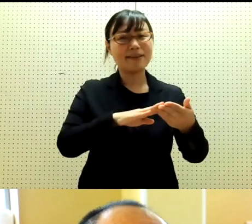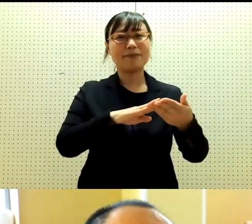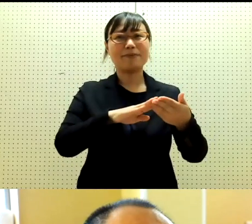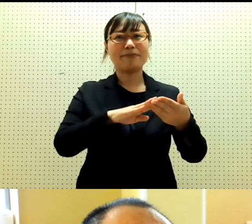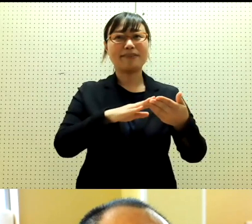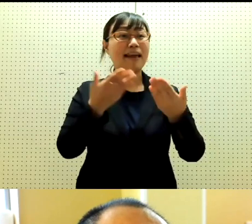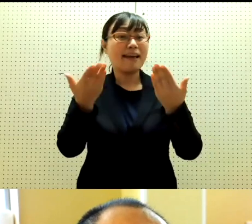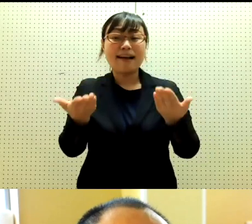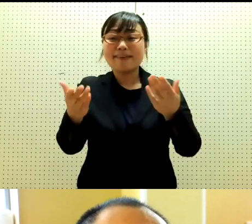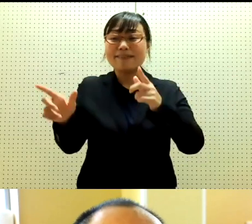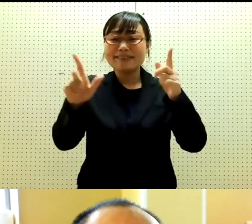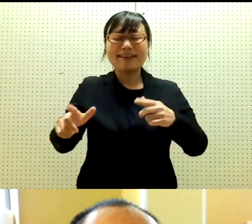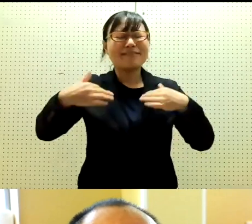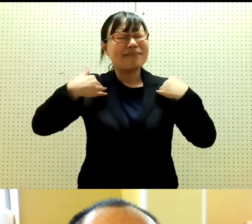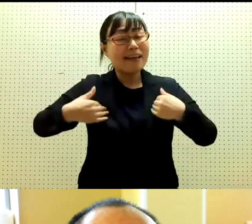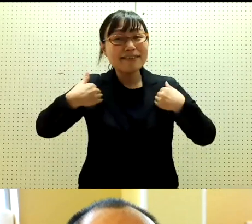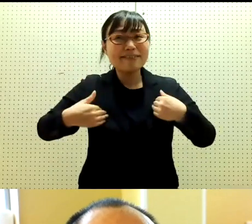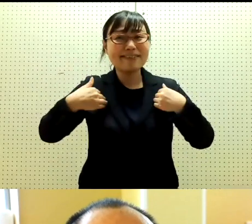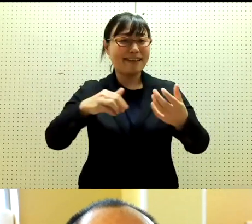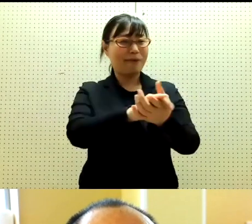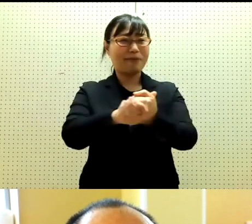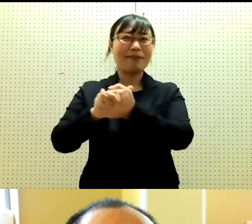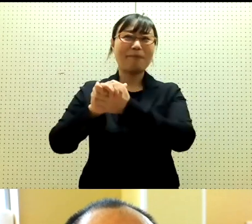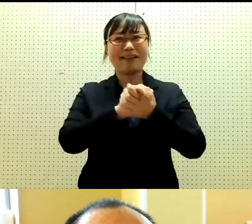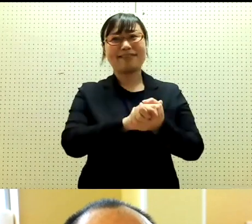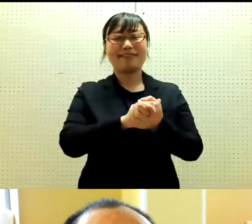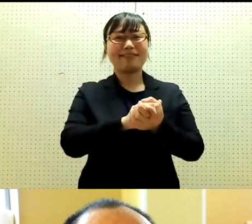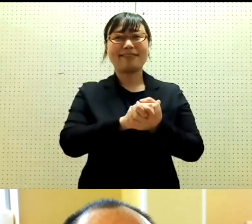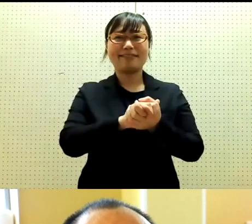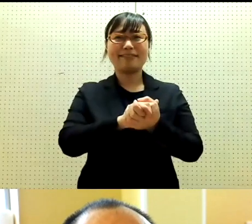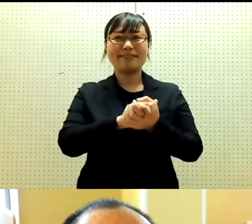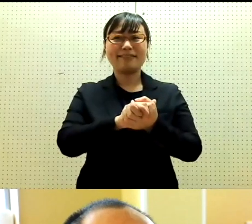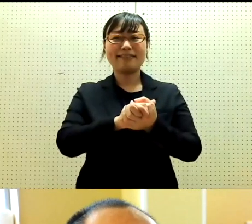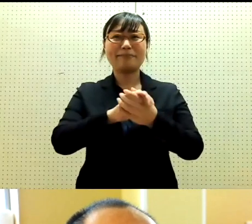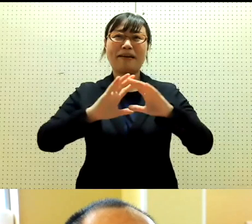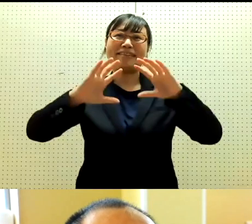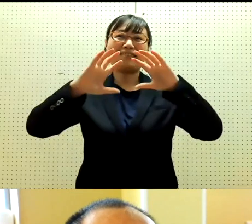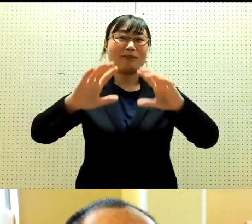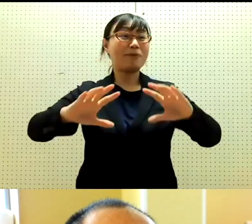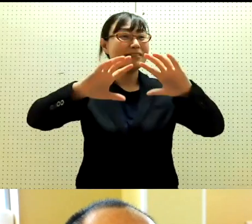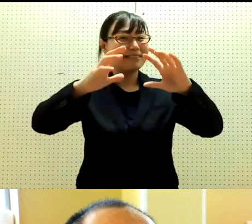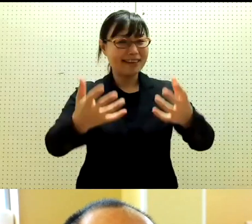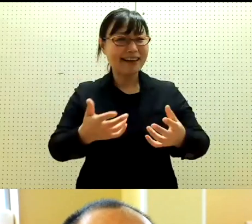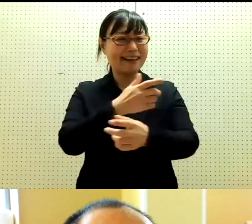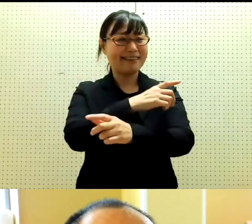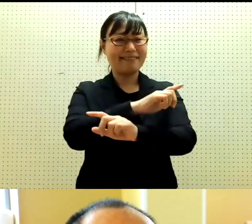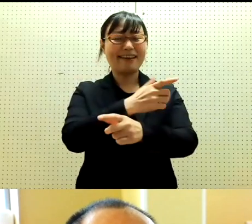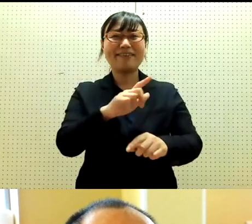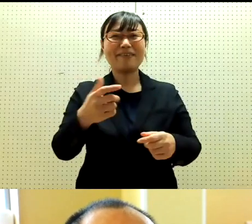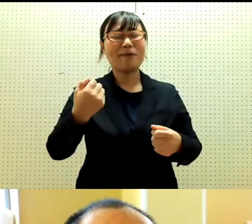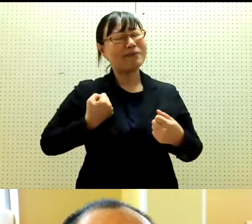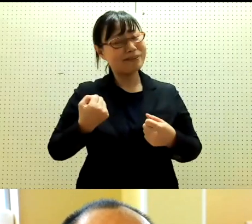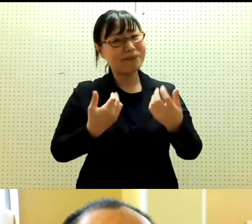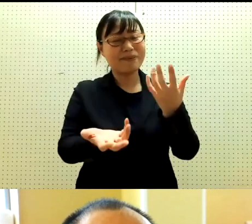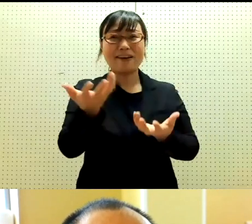ジョイしているお友達の世界は、まあ、いろいろと面白いことがこれからも起きるんだろうなと思うんですけど、